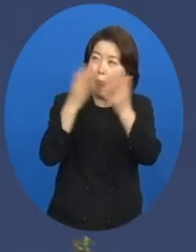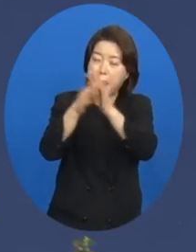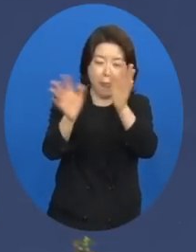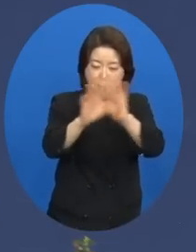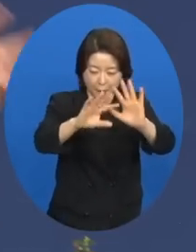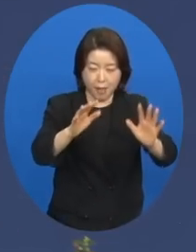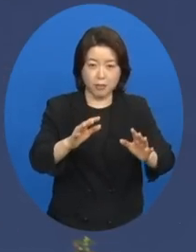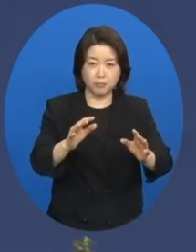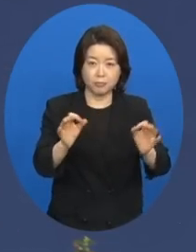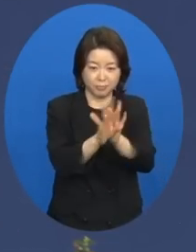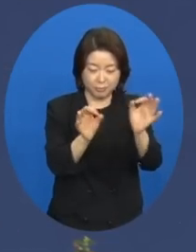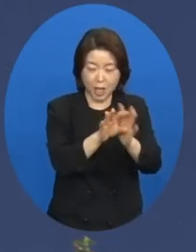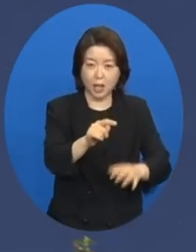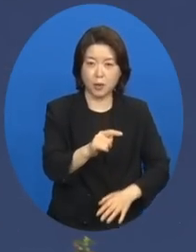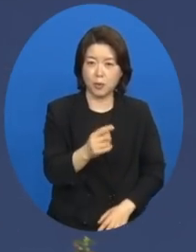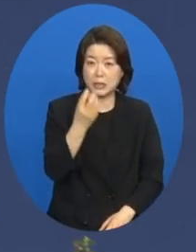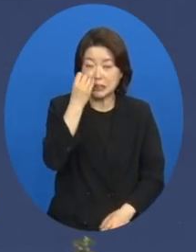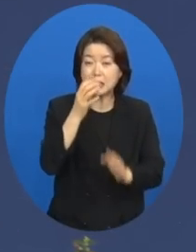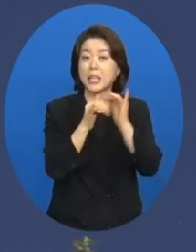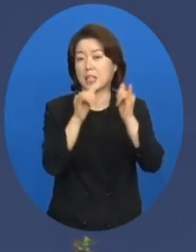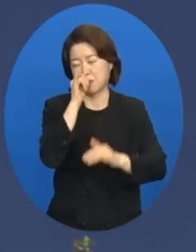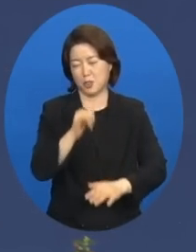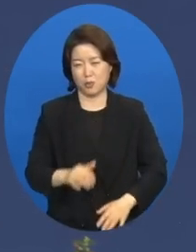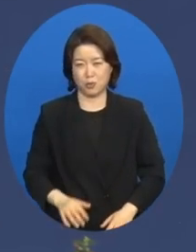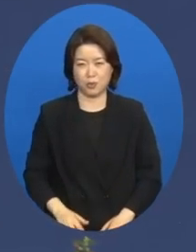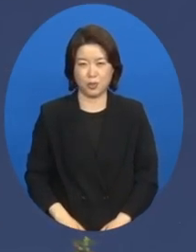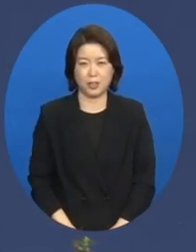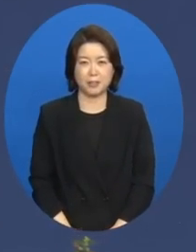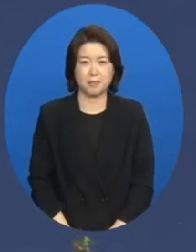하고 그런 이상한 사람들이 또 있대요.